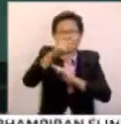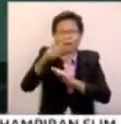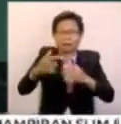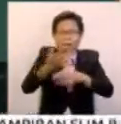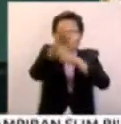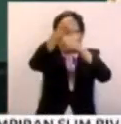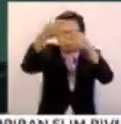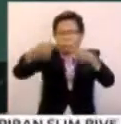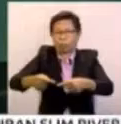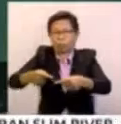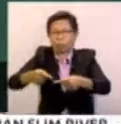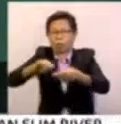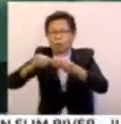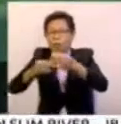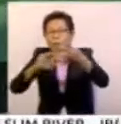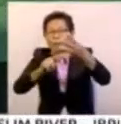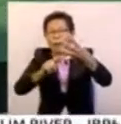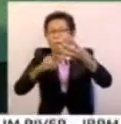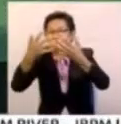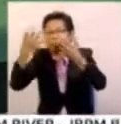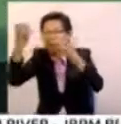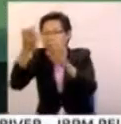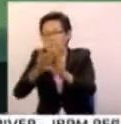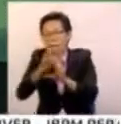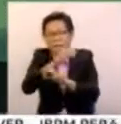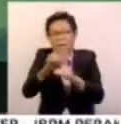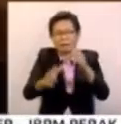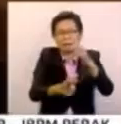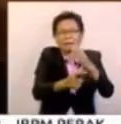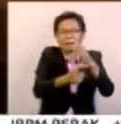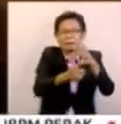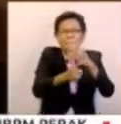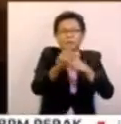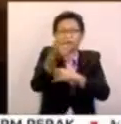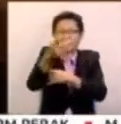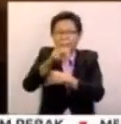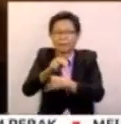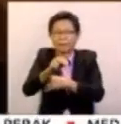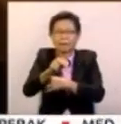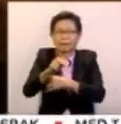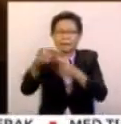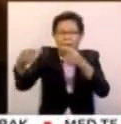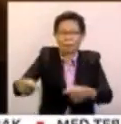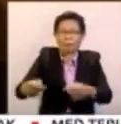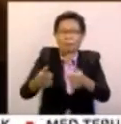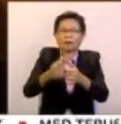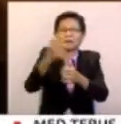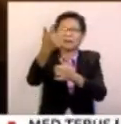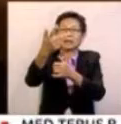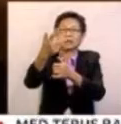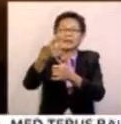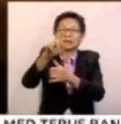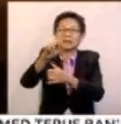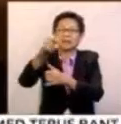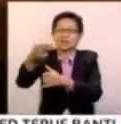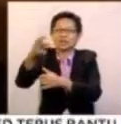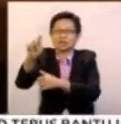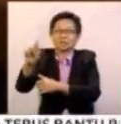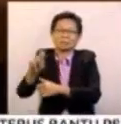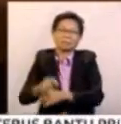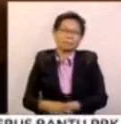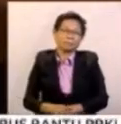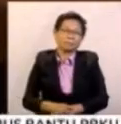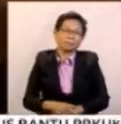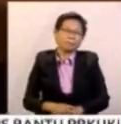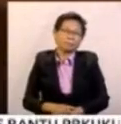bertemu pasukan di kedudukan keempat Maybank, sementara naik juara TNB akan berdepan pasukan di tangga ketiga Liga THT. Our approach